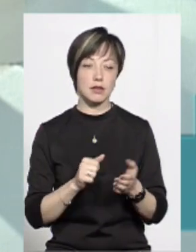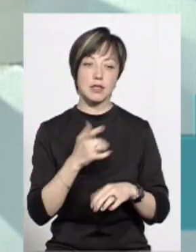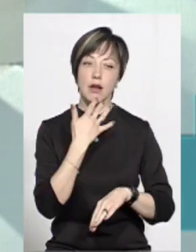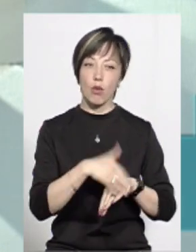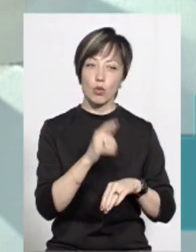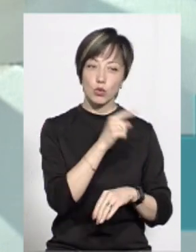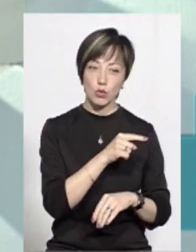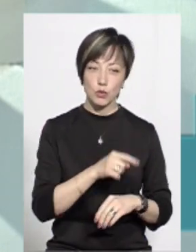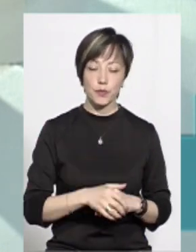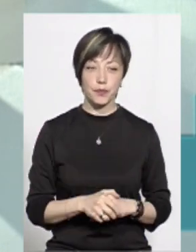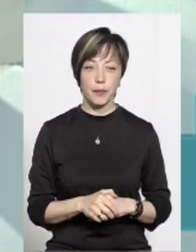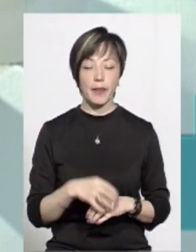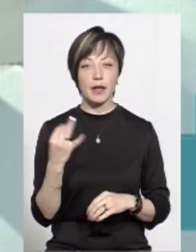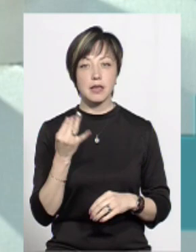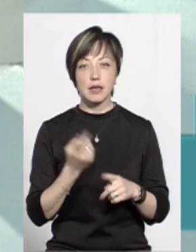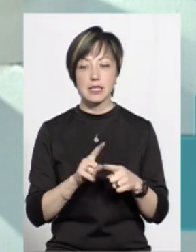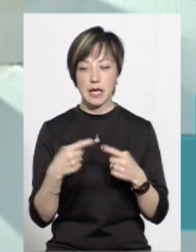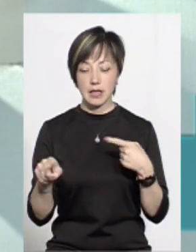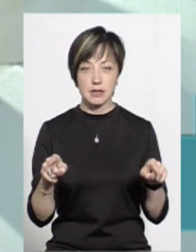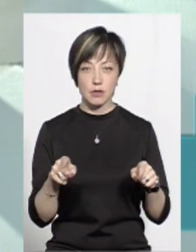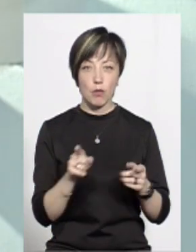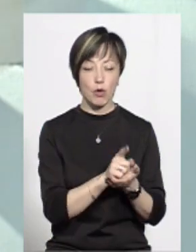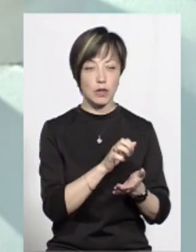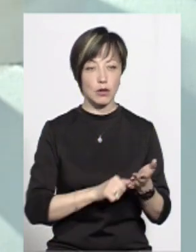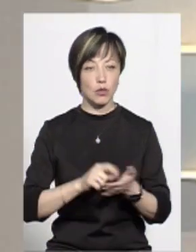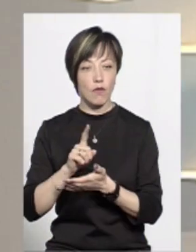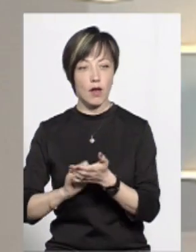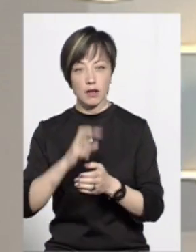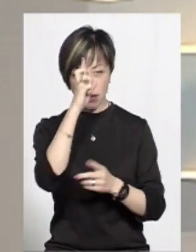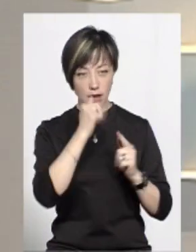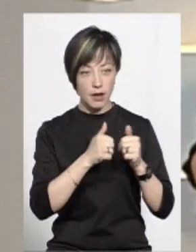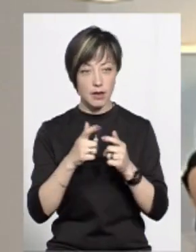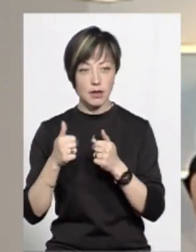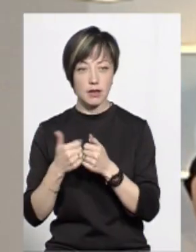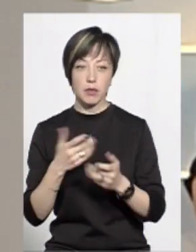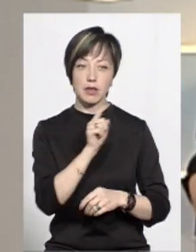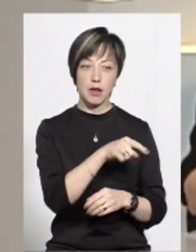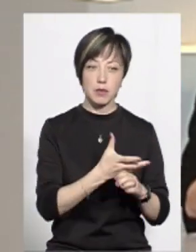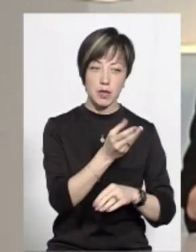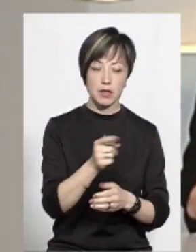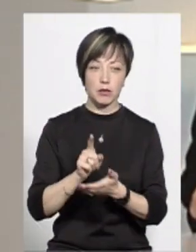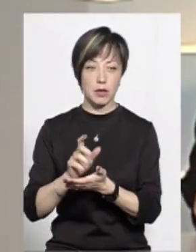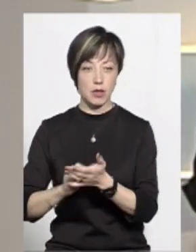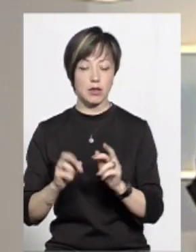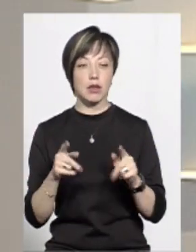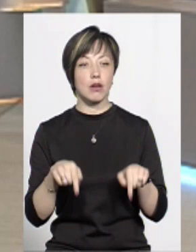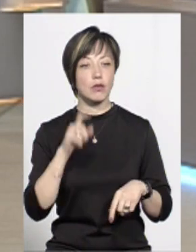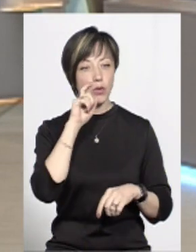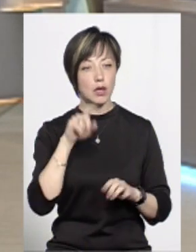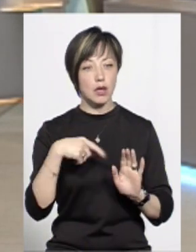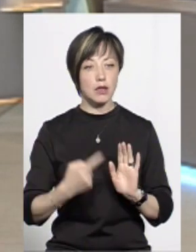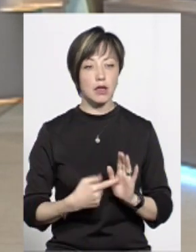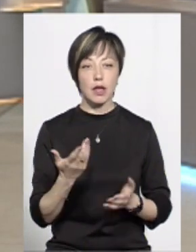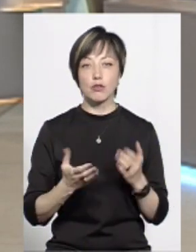за кордоном. А от цікаво, оця от різниця в оподаткуванні, як от в цьому випадку, якщо людина і там сплатила податок, то як в Україні?